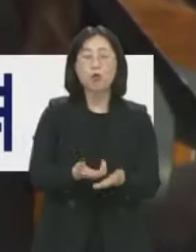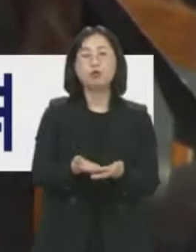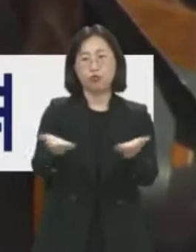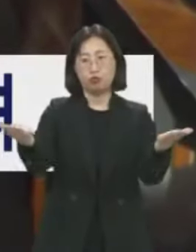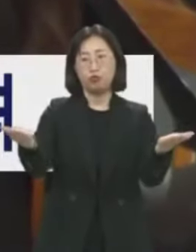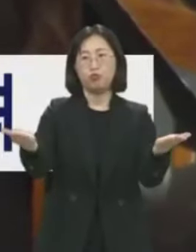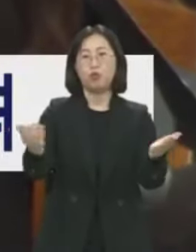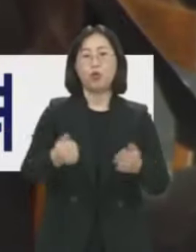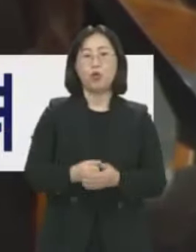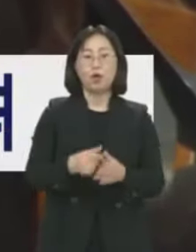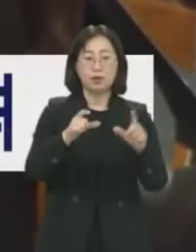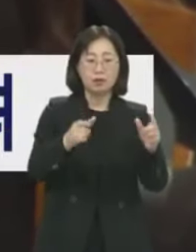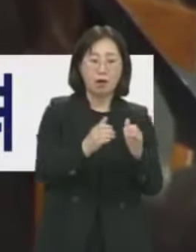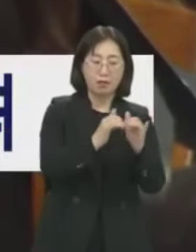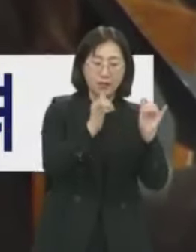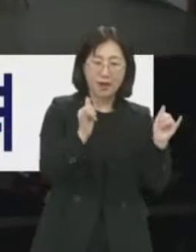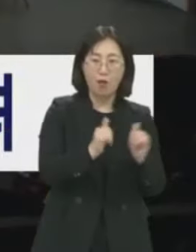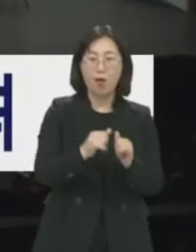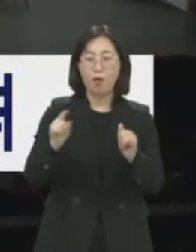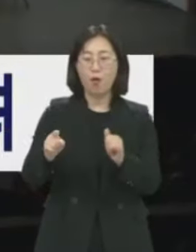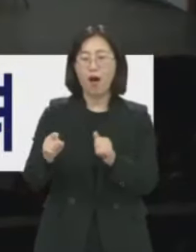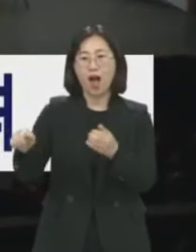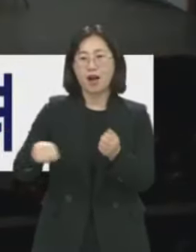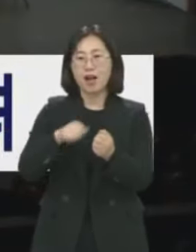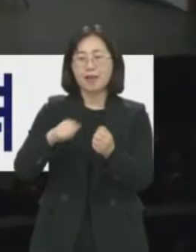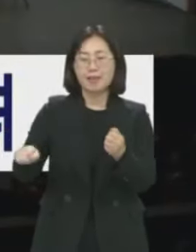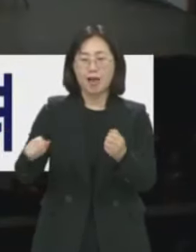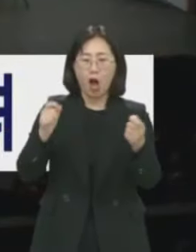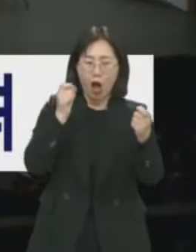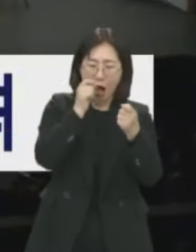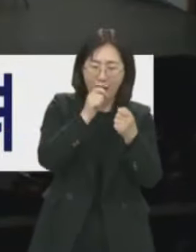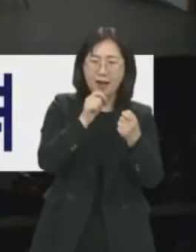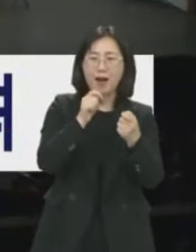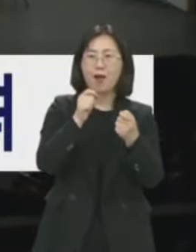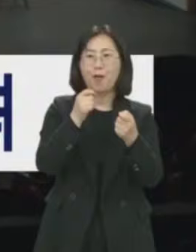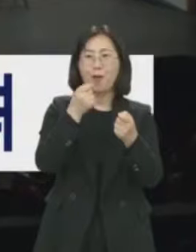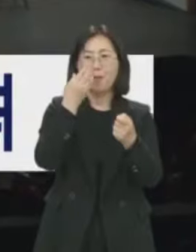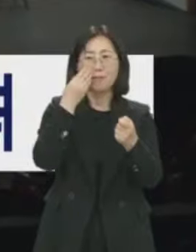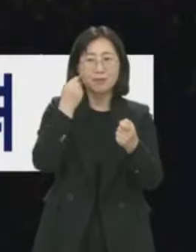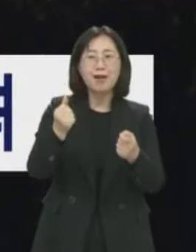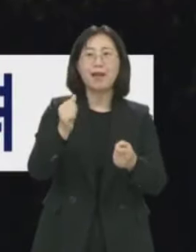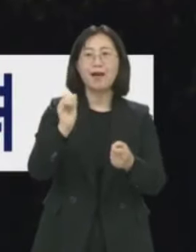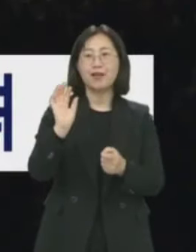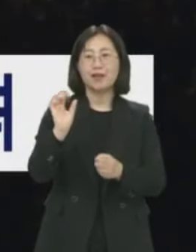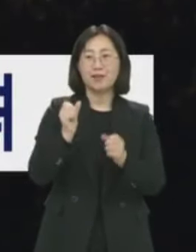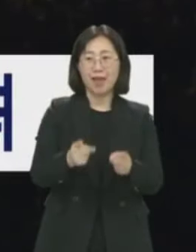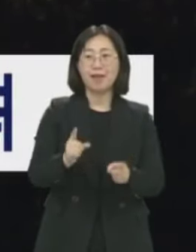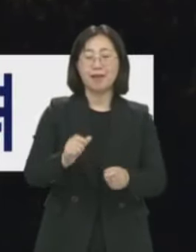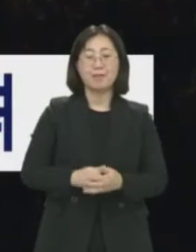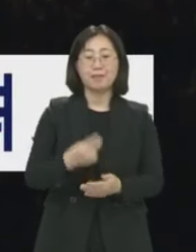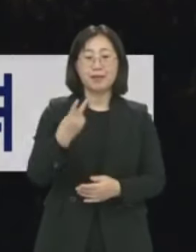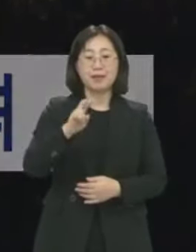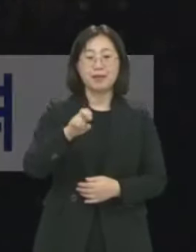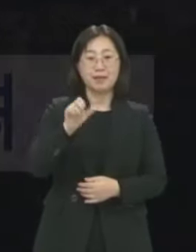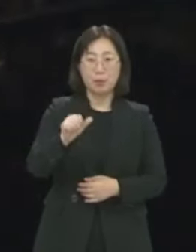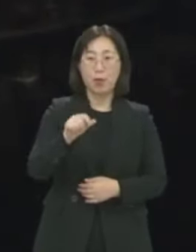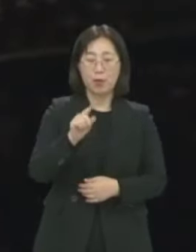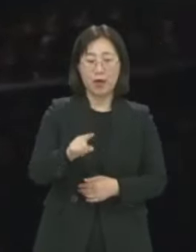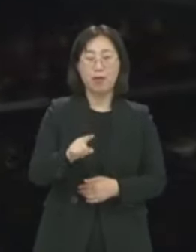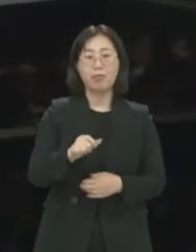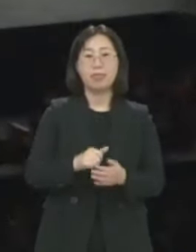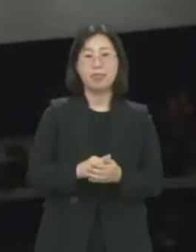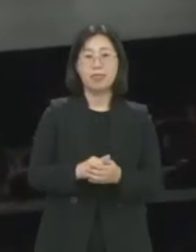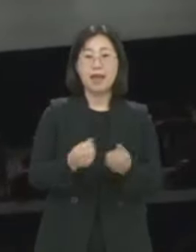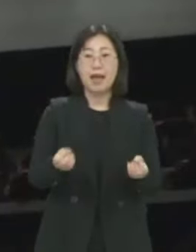선사했다며 지역사회와 클래식 음악이 더욱 가까워지는 계기가 됐다고 밝혔습니다. 한편 2025 장안나의 대전